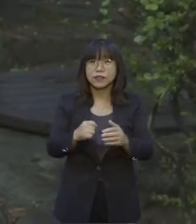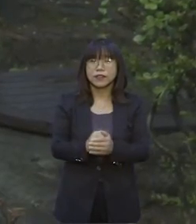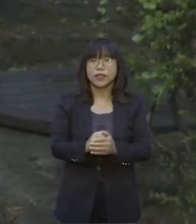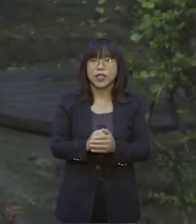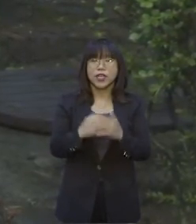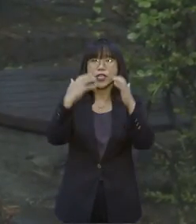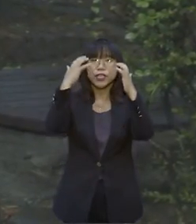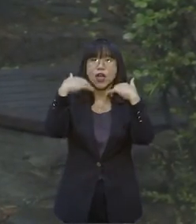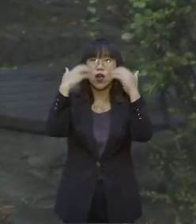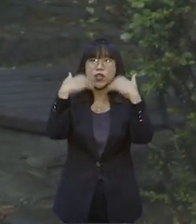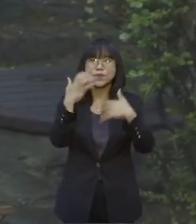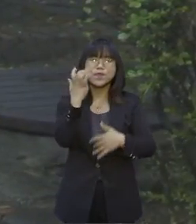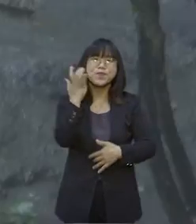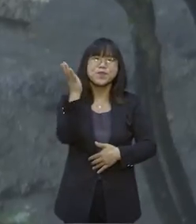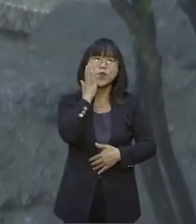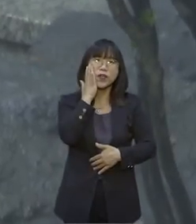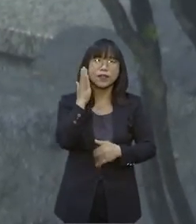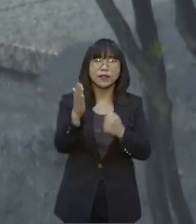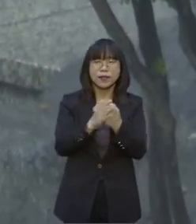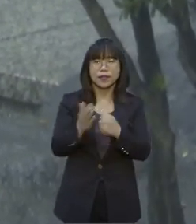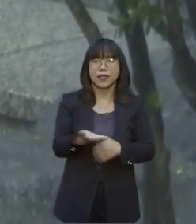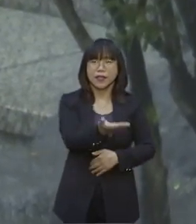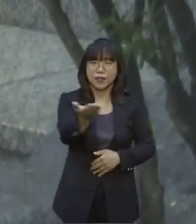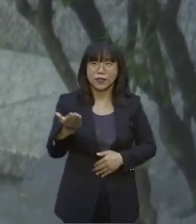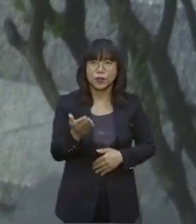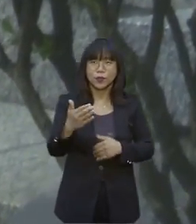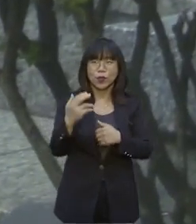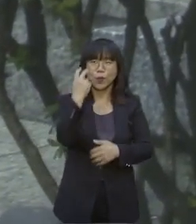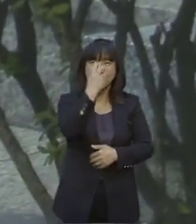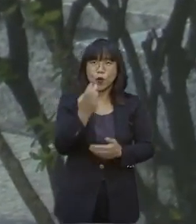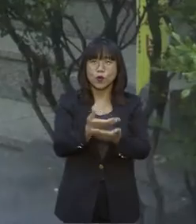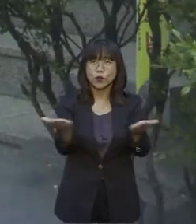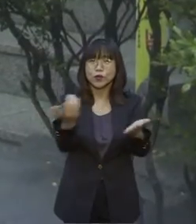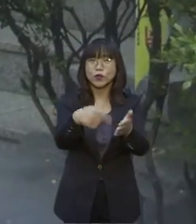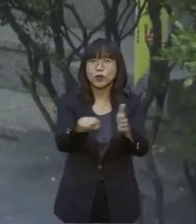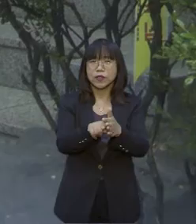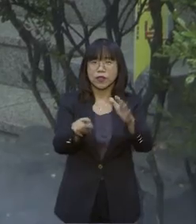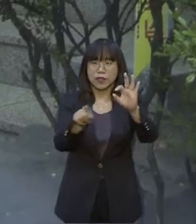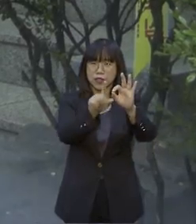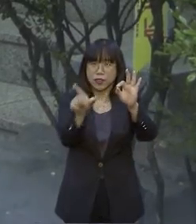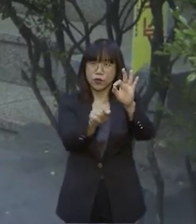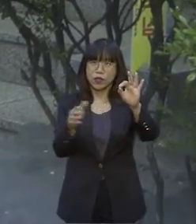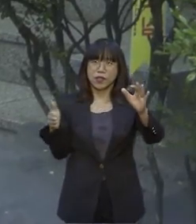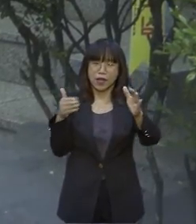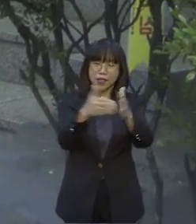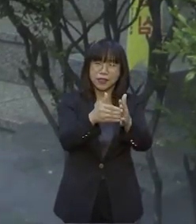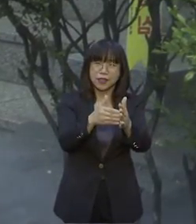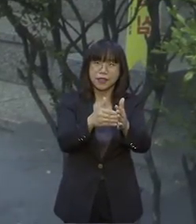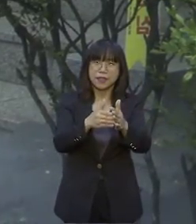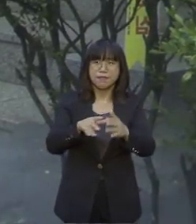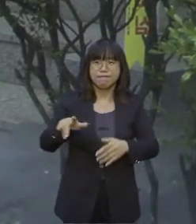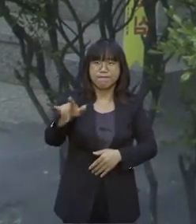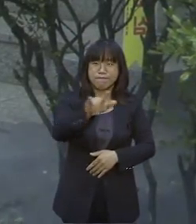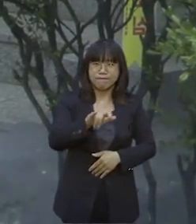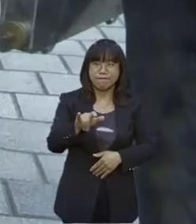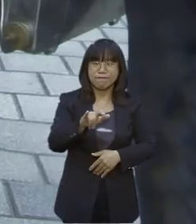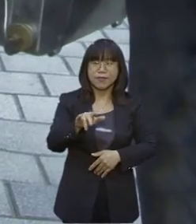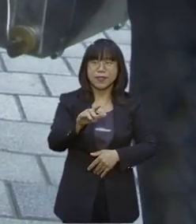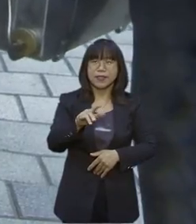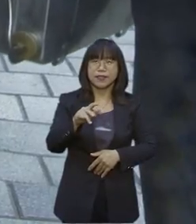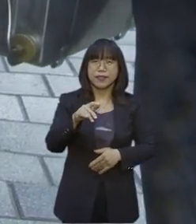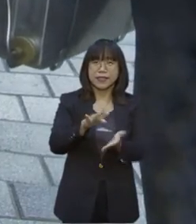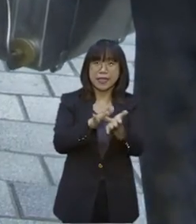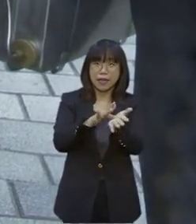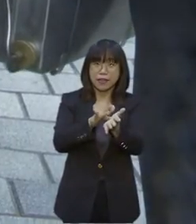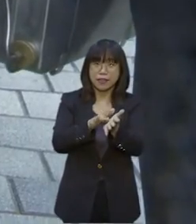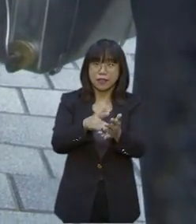강서구가 여름철 대표 불청객 모기로부터 구민들을 보호하기 위해 오는 10월까지 방역활동에 나섭니다.